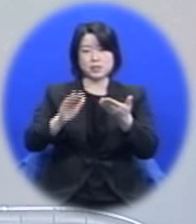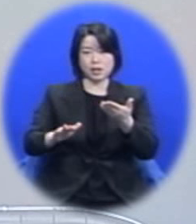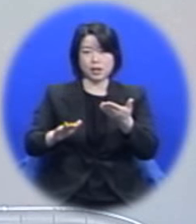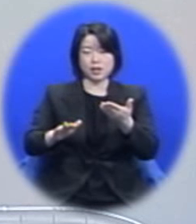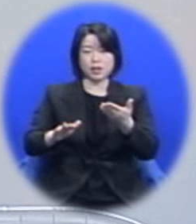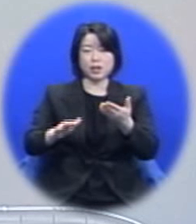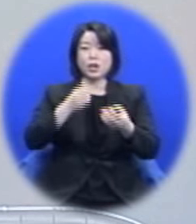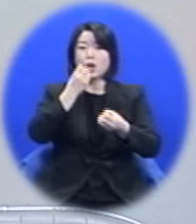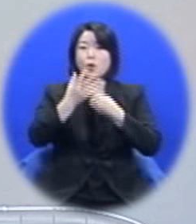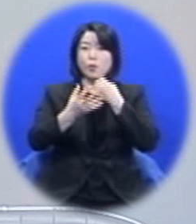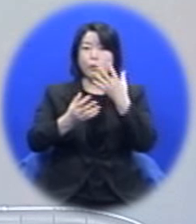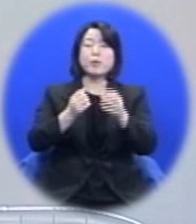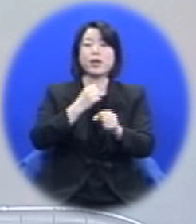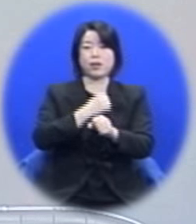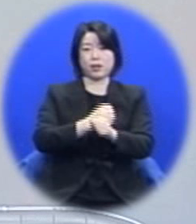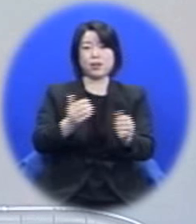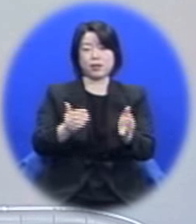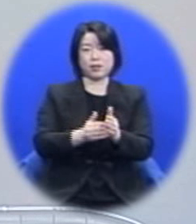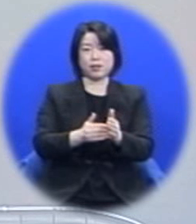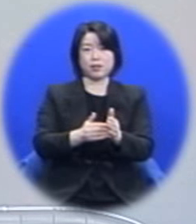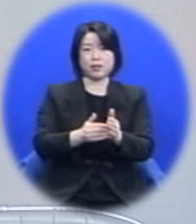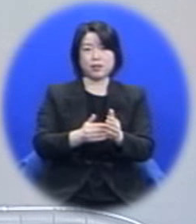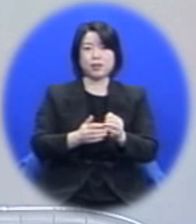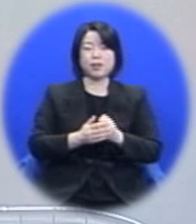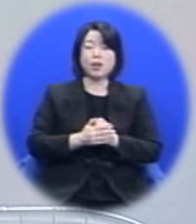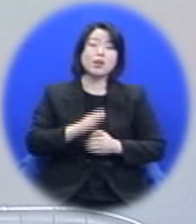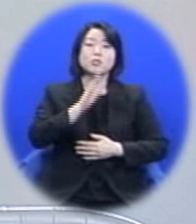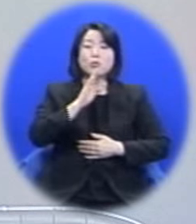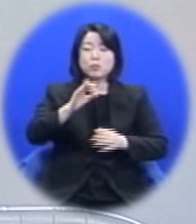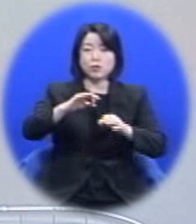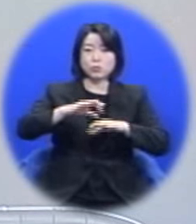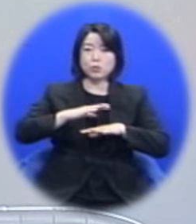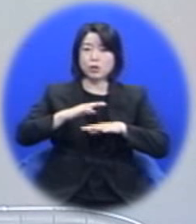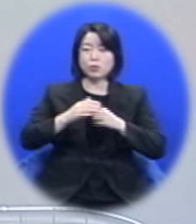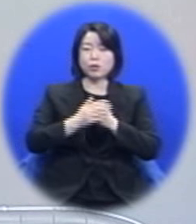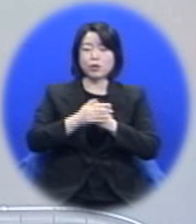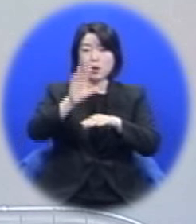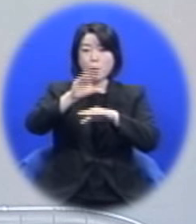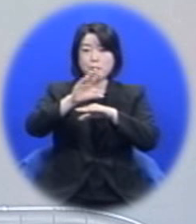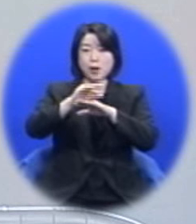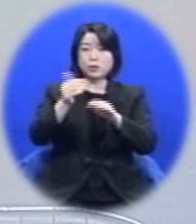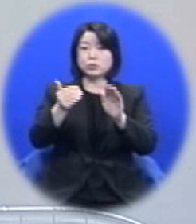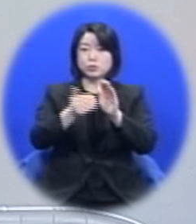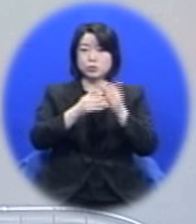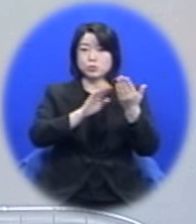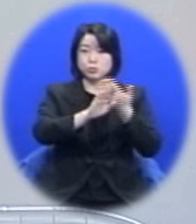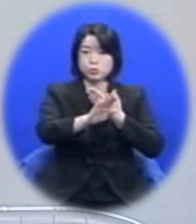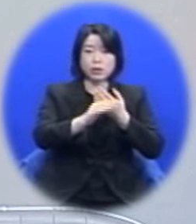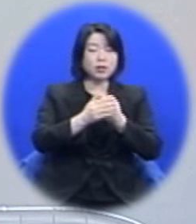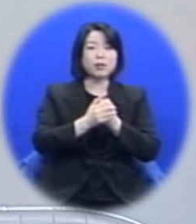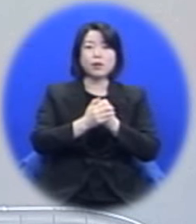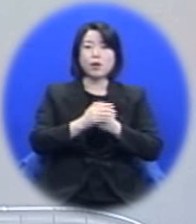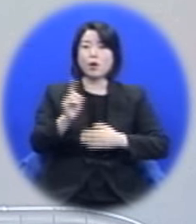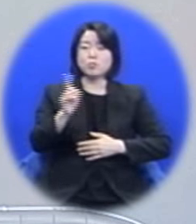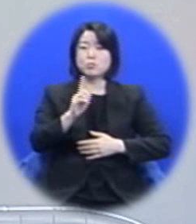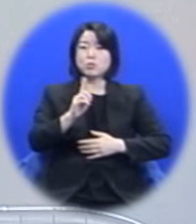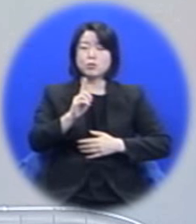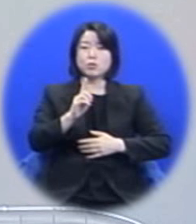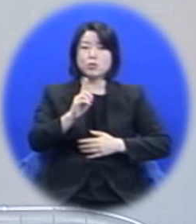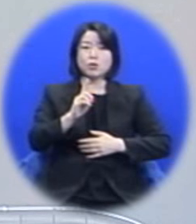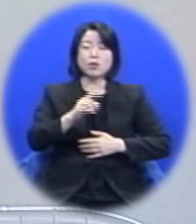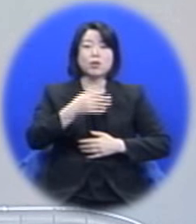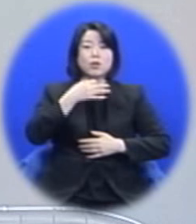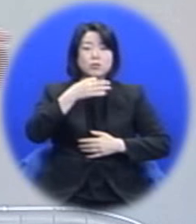하고 그렇게 고백을 했더니, 정말 놀랍게도 방송 끝나고 뭐 음향조정실